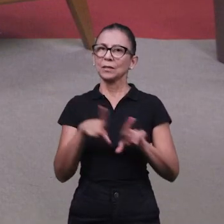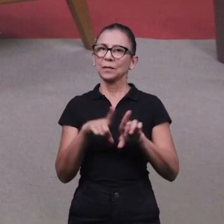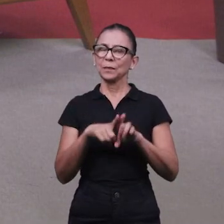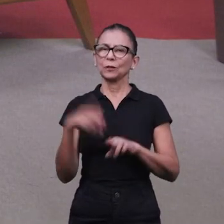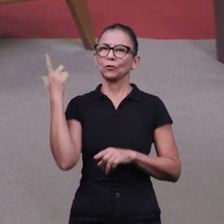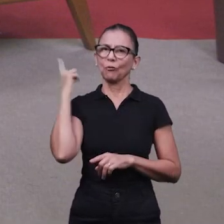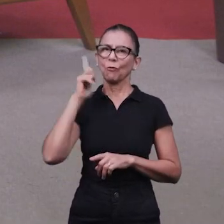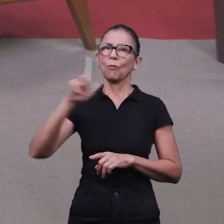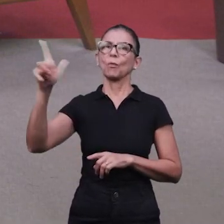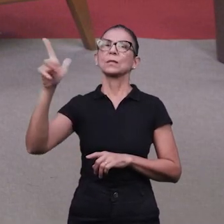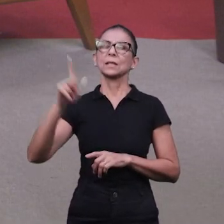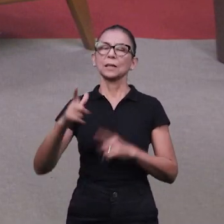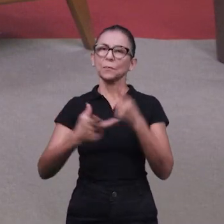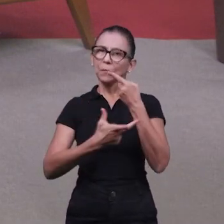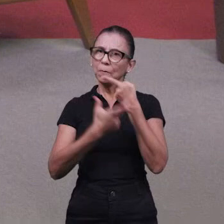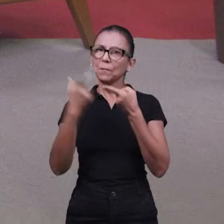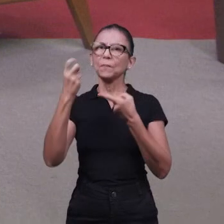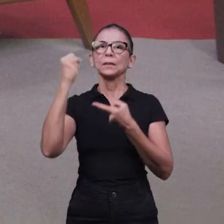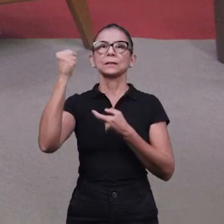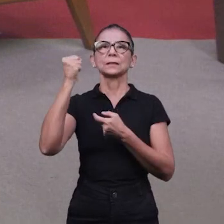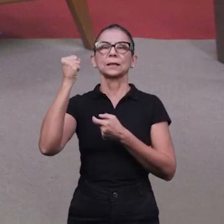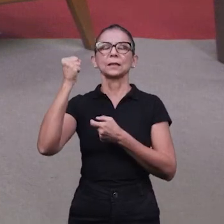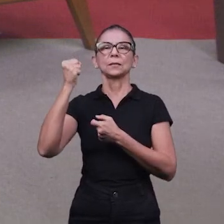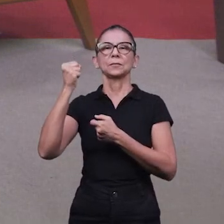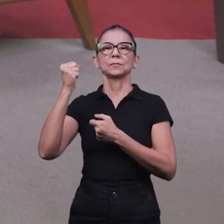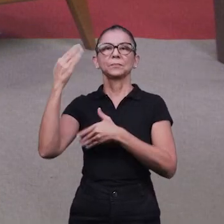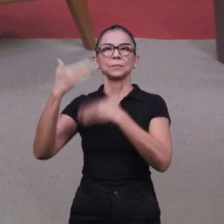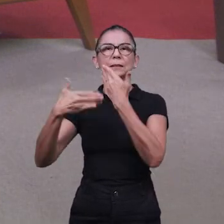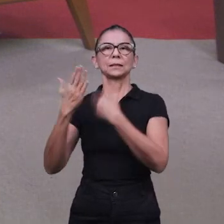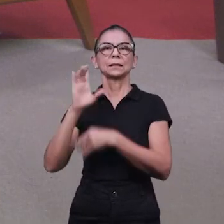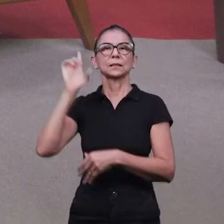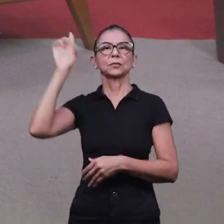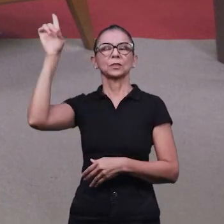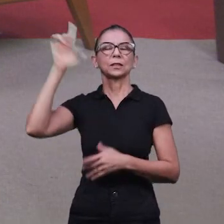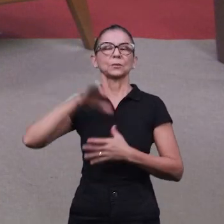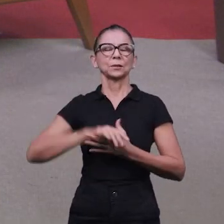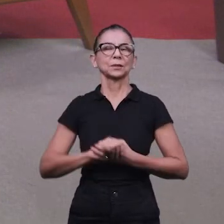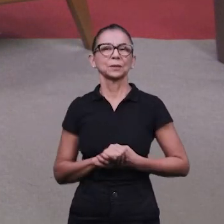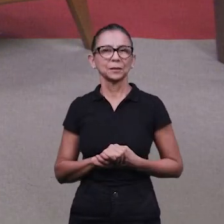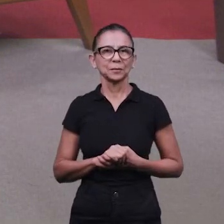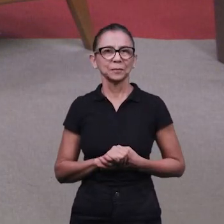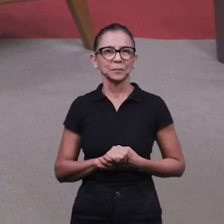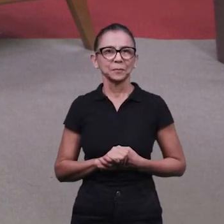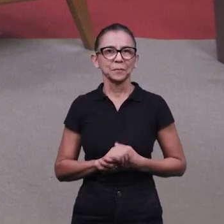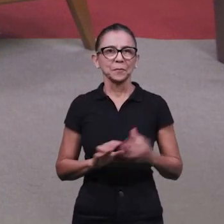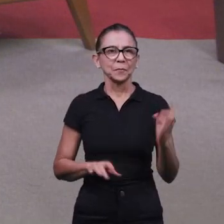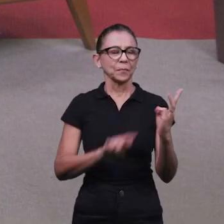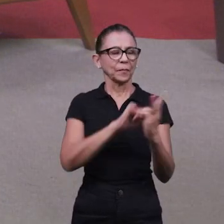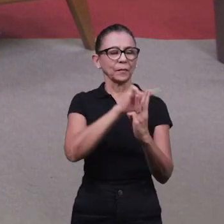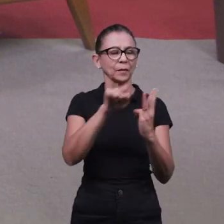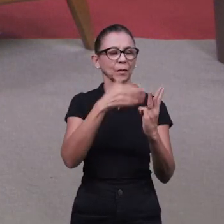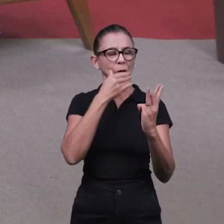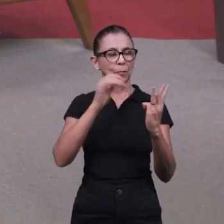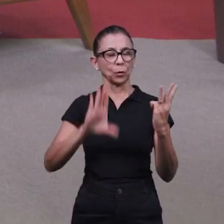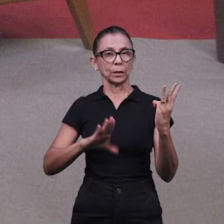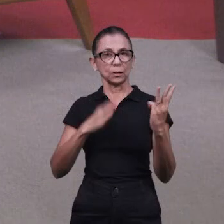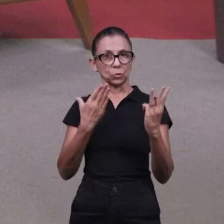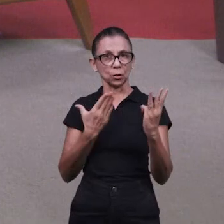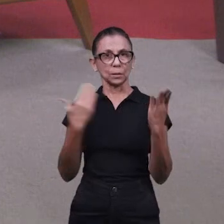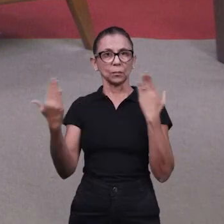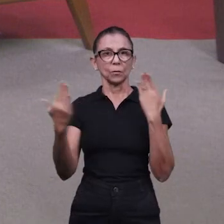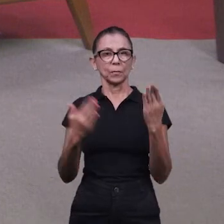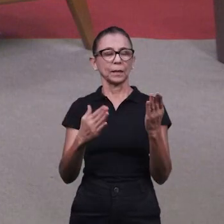Et prophétiquement parlant. Donc, en parlant des trois vaillants, Dieu Père, Dieu Fils, Dieu Saint-Esprit, sont